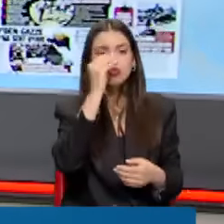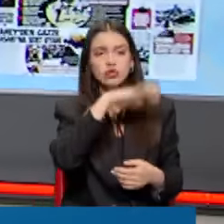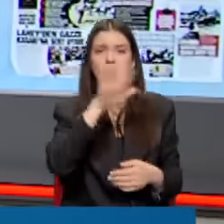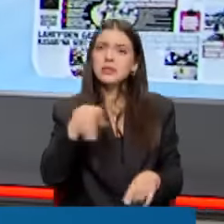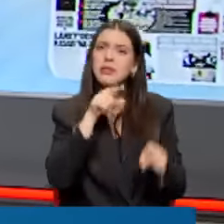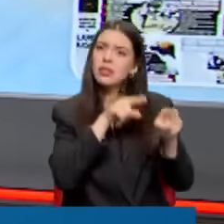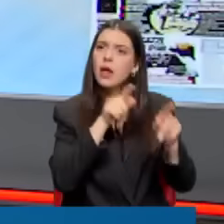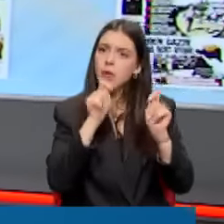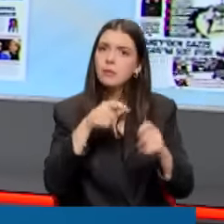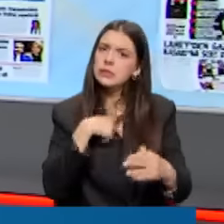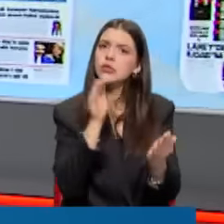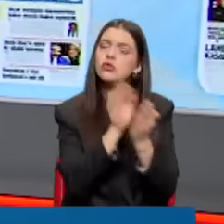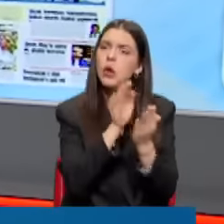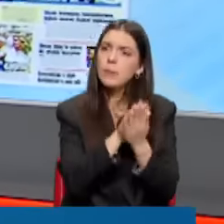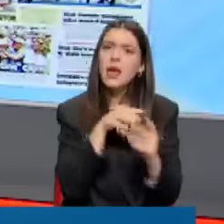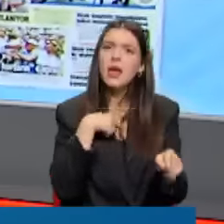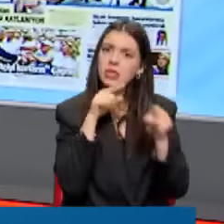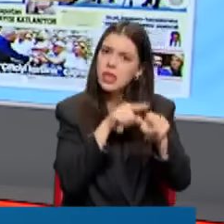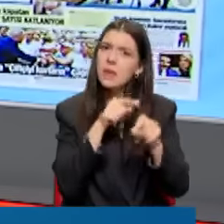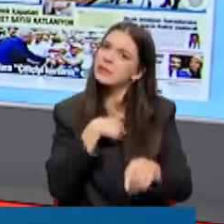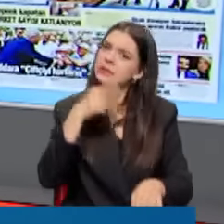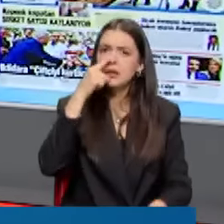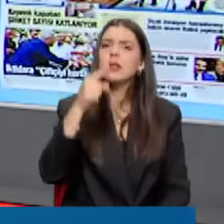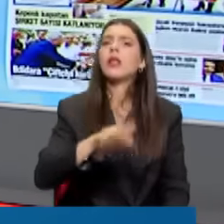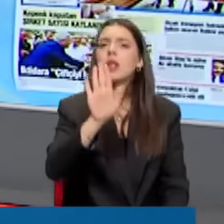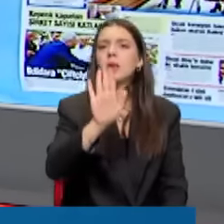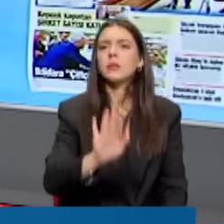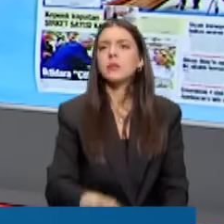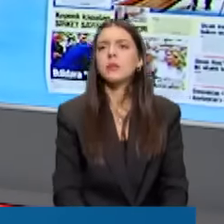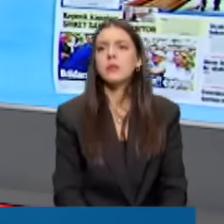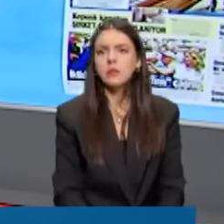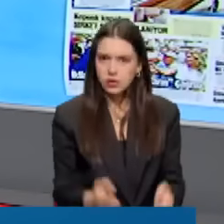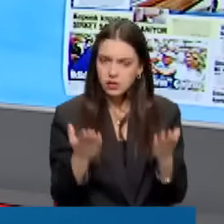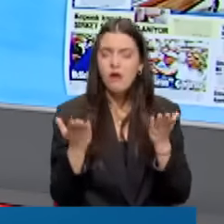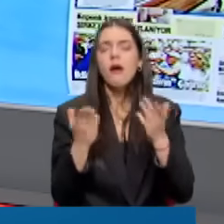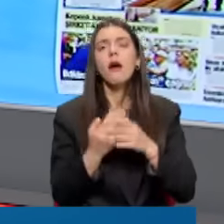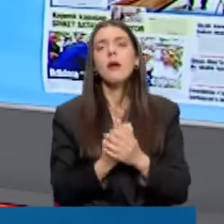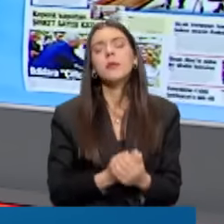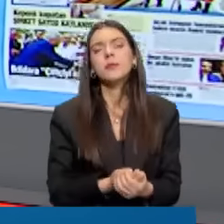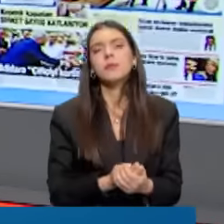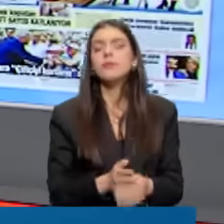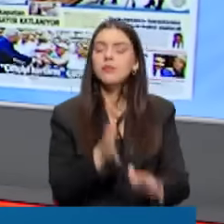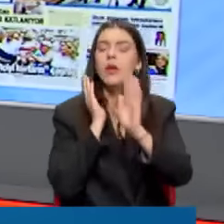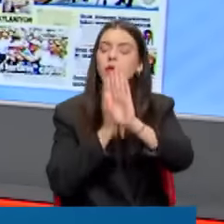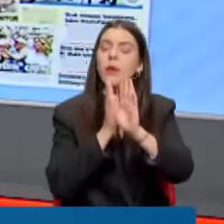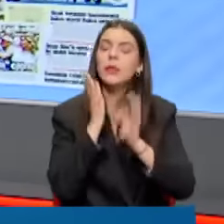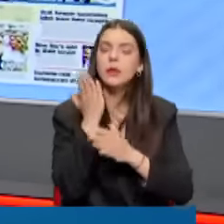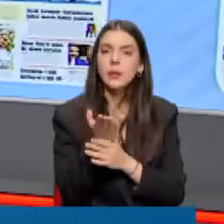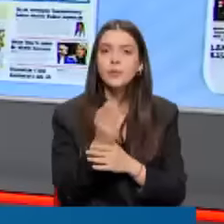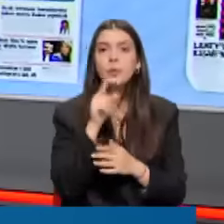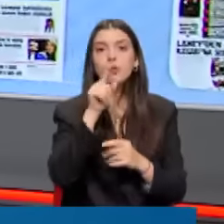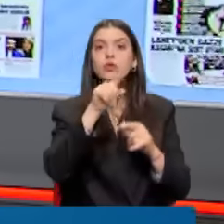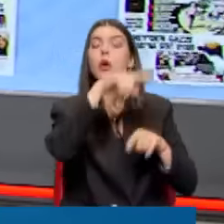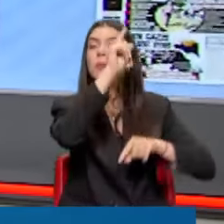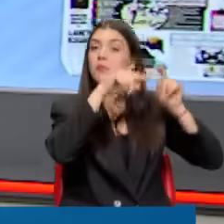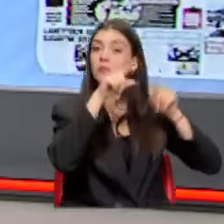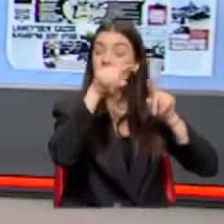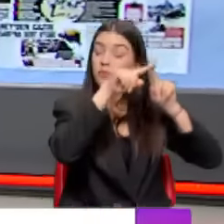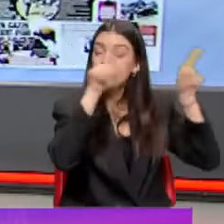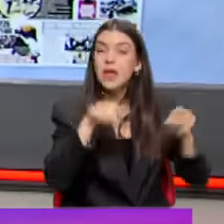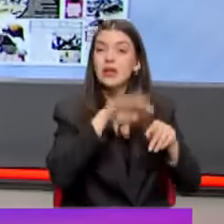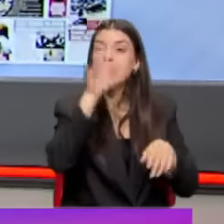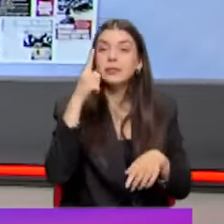yapın da biz köpeği de takip edeceğinize ikna olalım ya devam edelim Bu manşetlerin hepsine teker